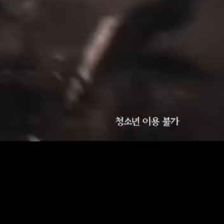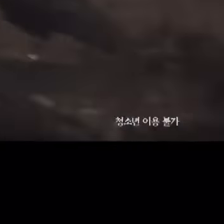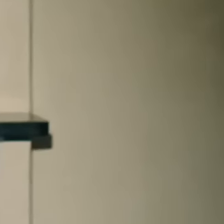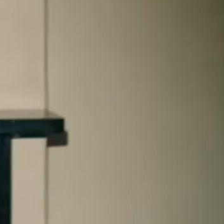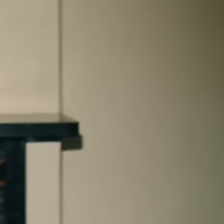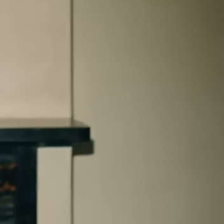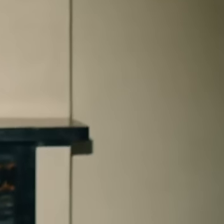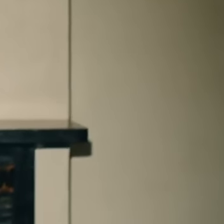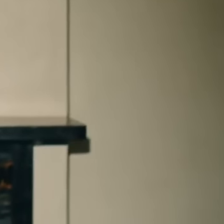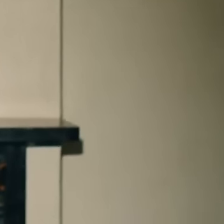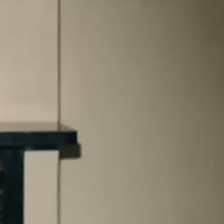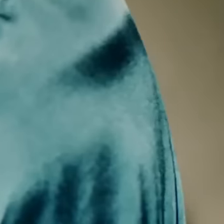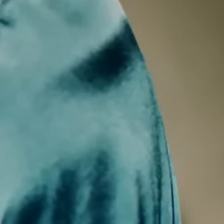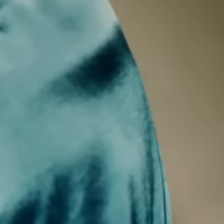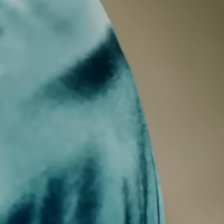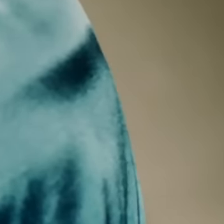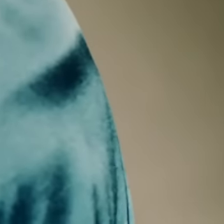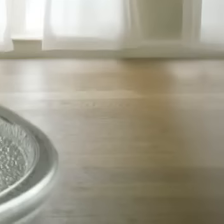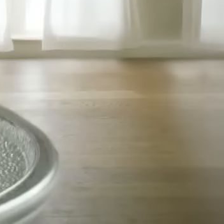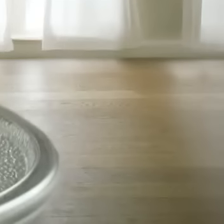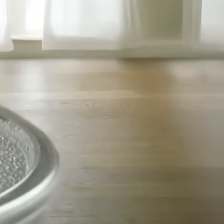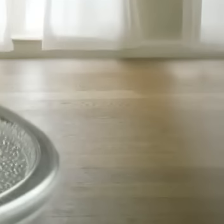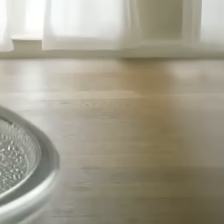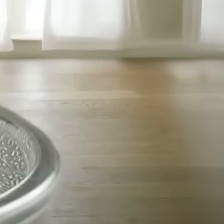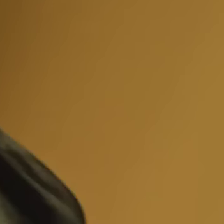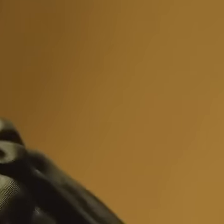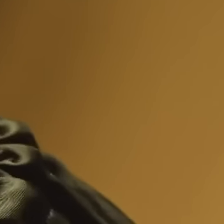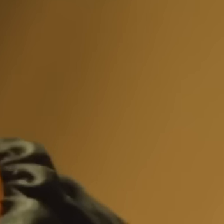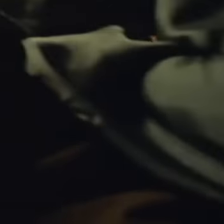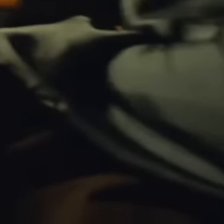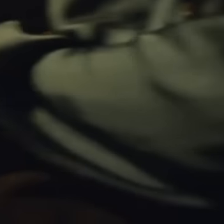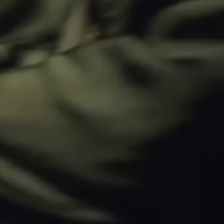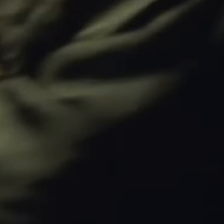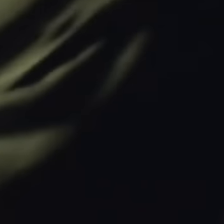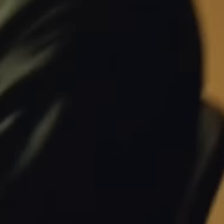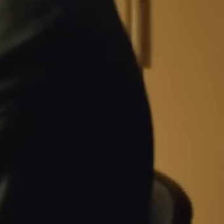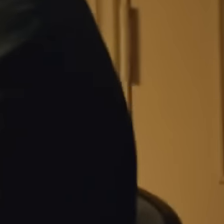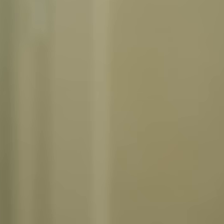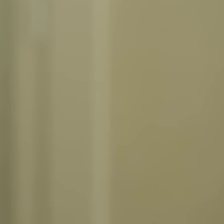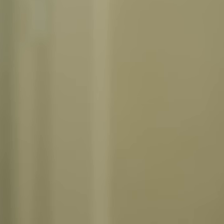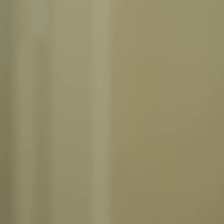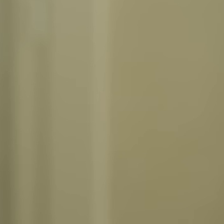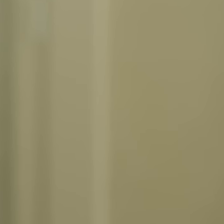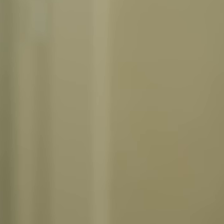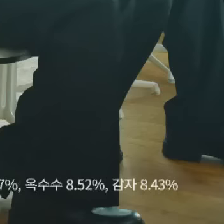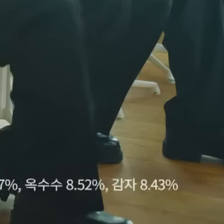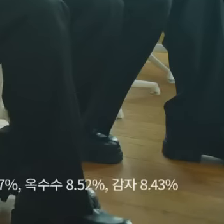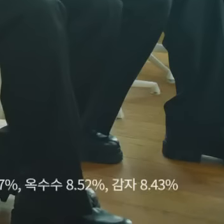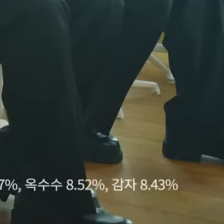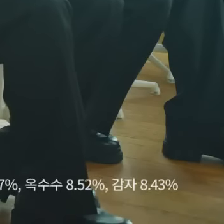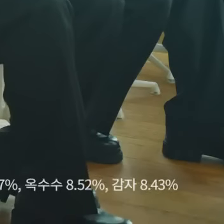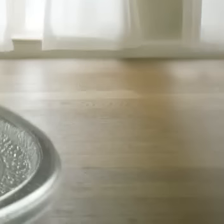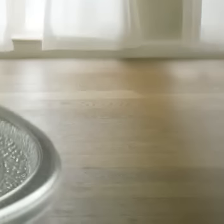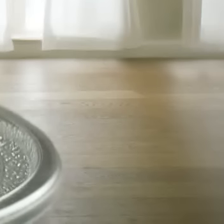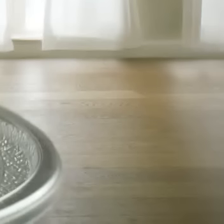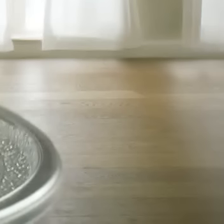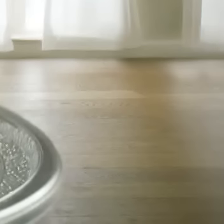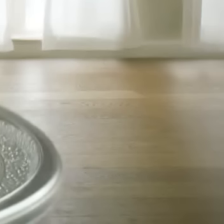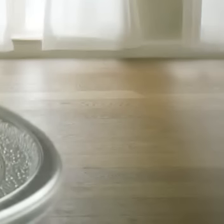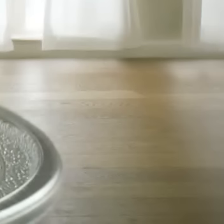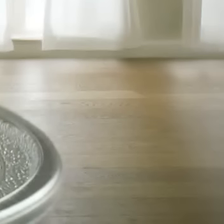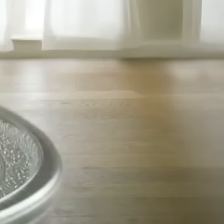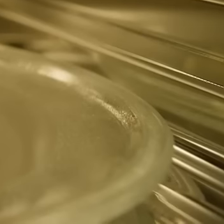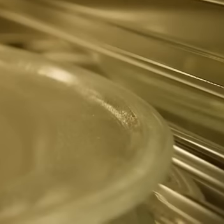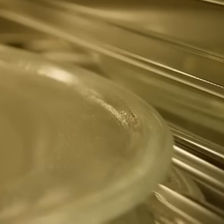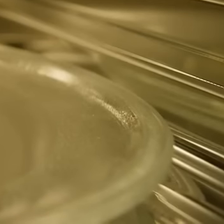중. 이건 비빔밥의 레볼루션 비빔드밥. 이미 비벼져 있다. 건더기 양 미쳤다.